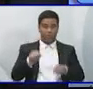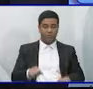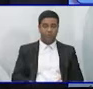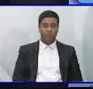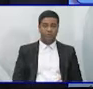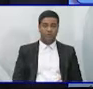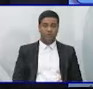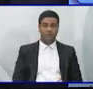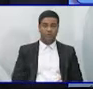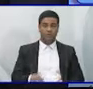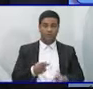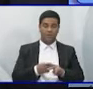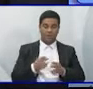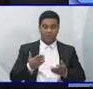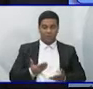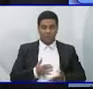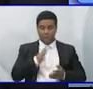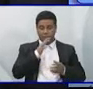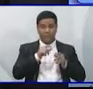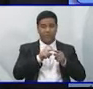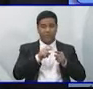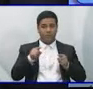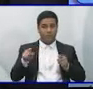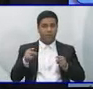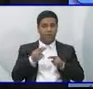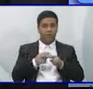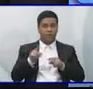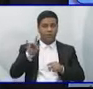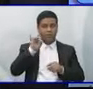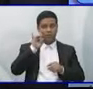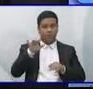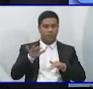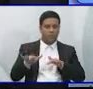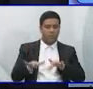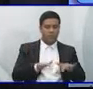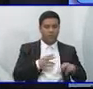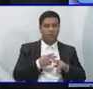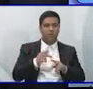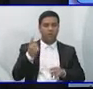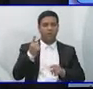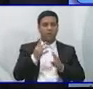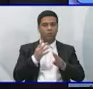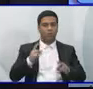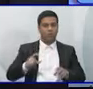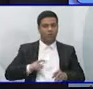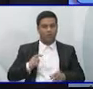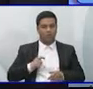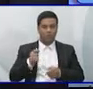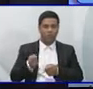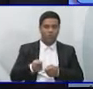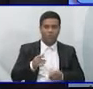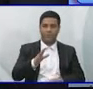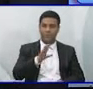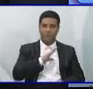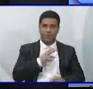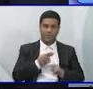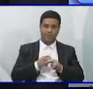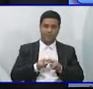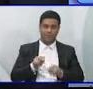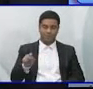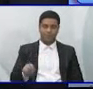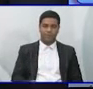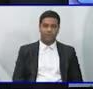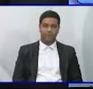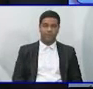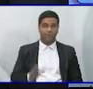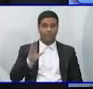ular ana shu ijtimoiy siyosiy hayotda ularning mashg'ulotlari dehqonchilik va chorvachilik bo'lganligini guvohi bo'lishimiz